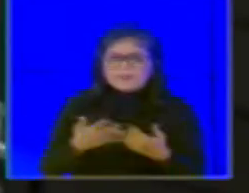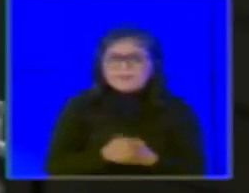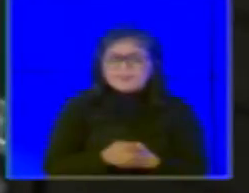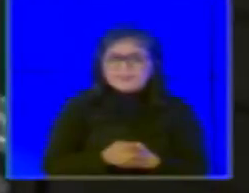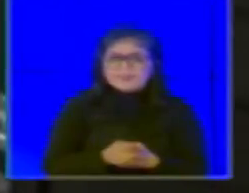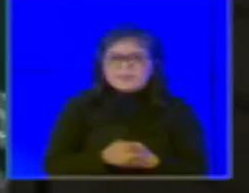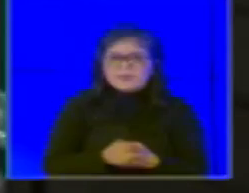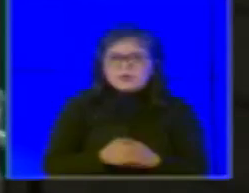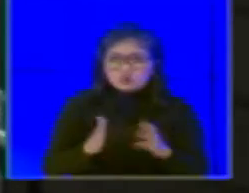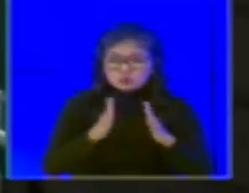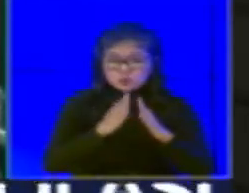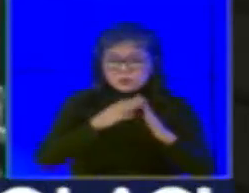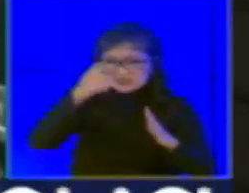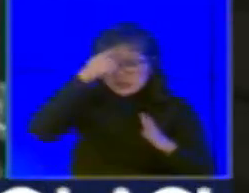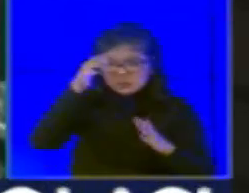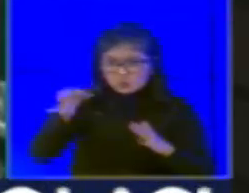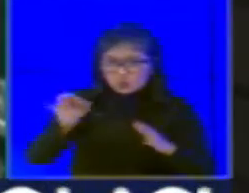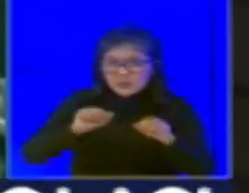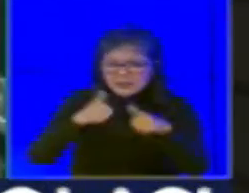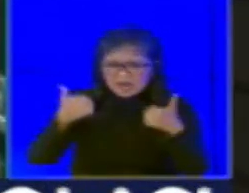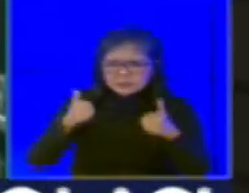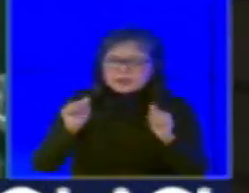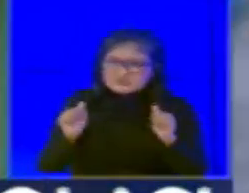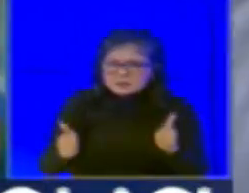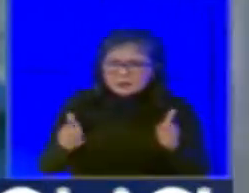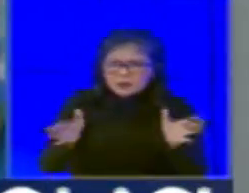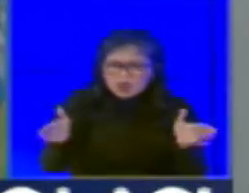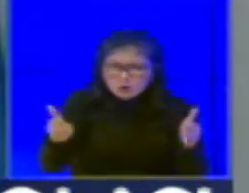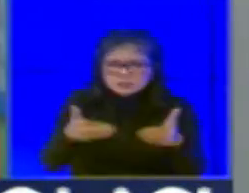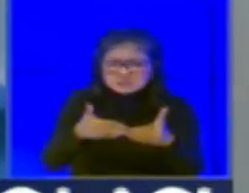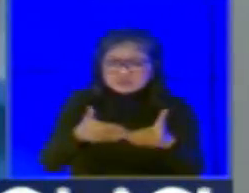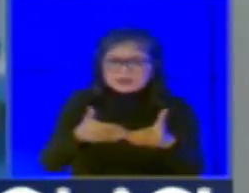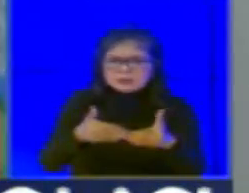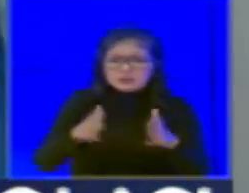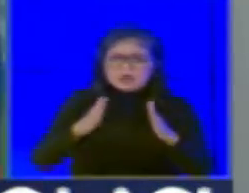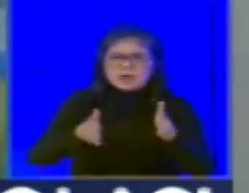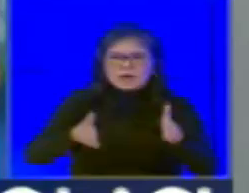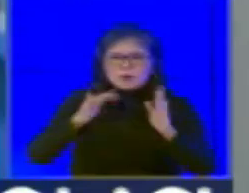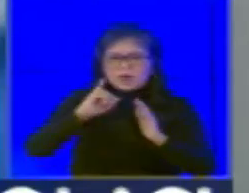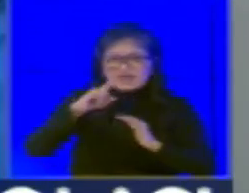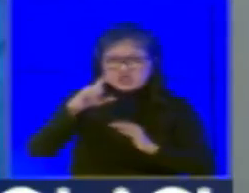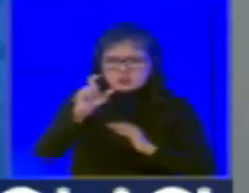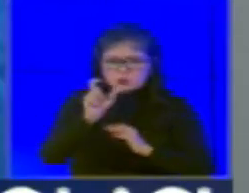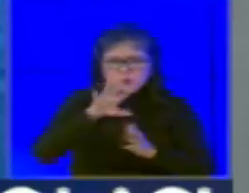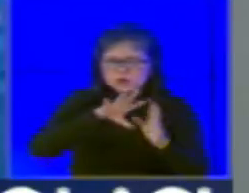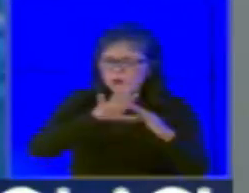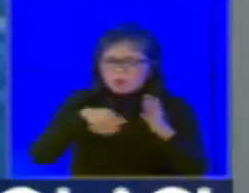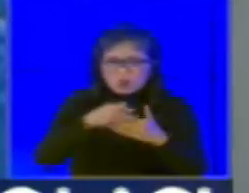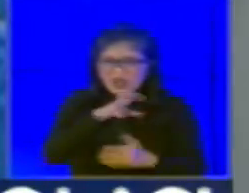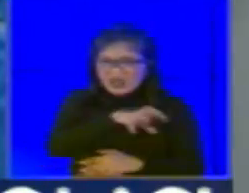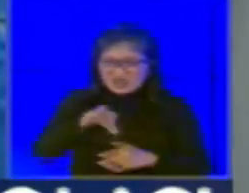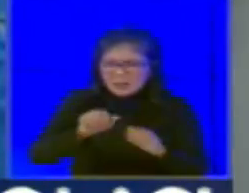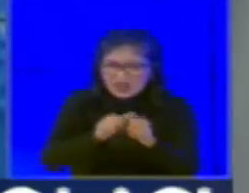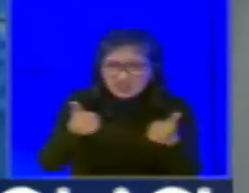Sementara itu, Rumah Sakit Umum Kota Tangerang telah menyiapkan ruang isolasi di area gedung ICU, lengkap dengan alat penunjang. Tim Satgas telah dibentuk